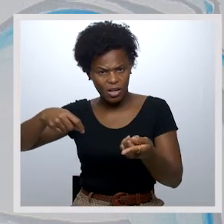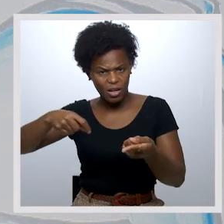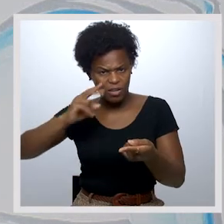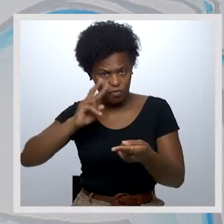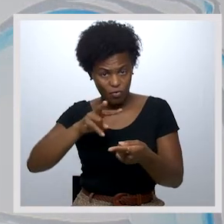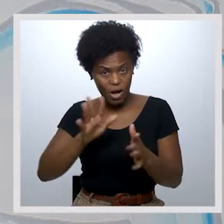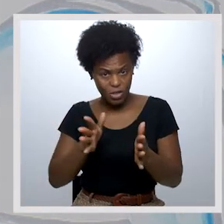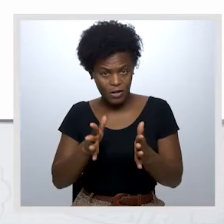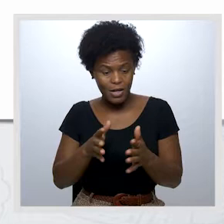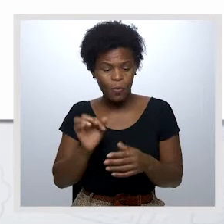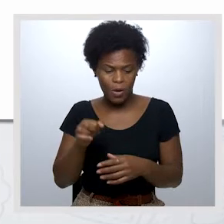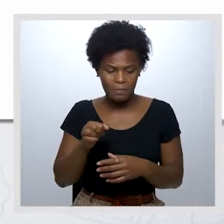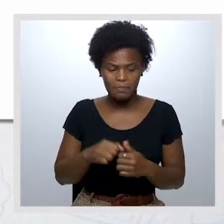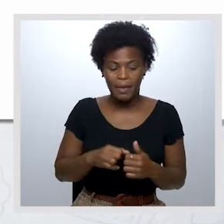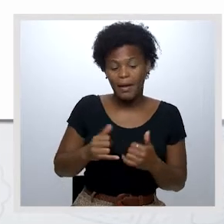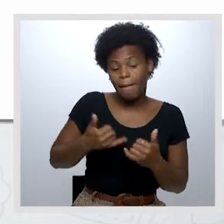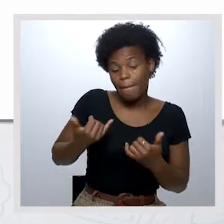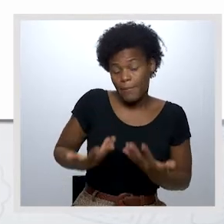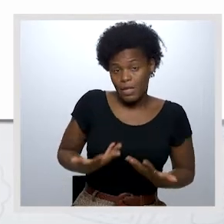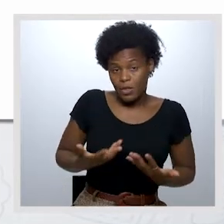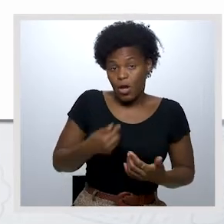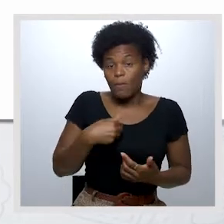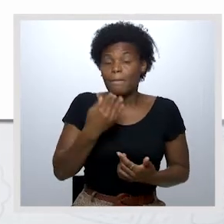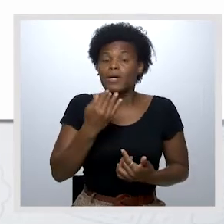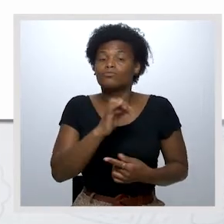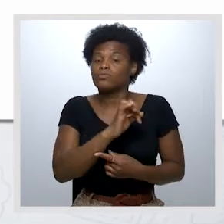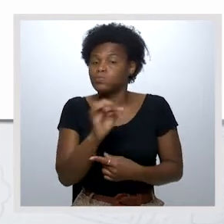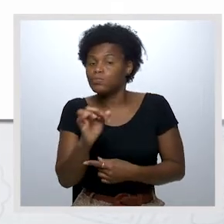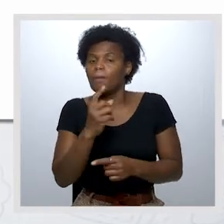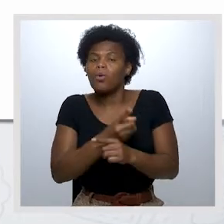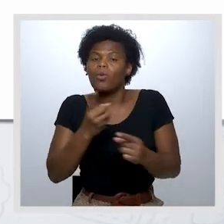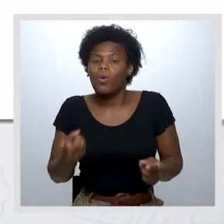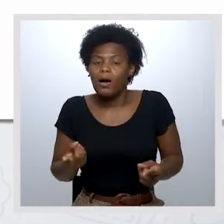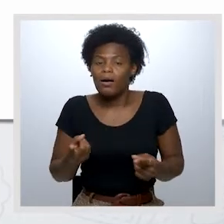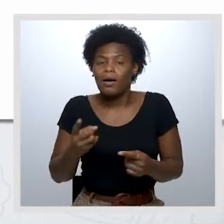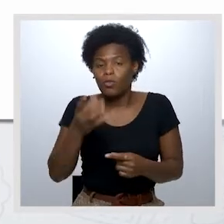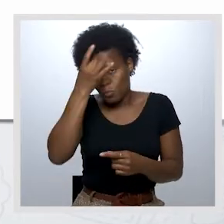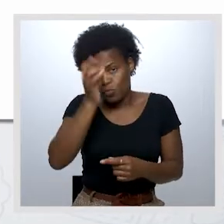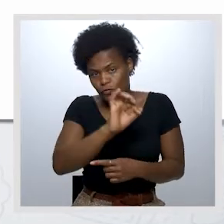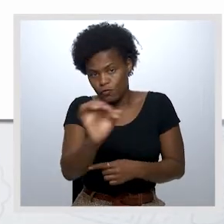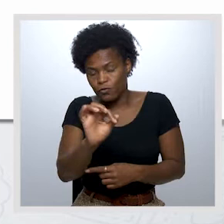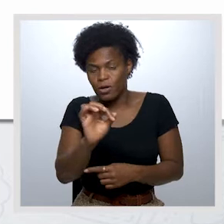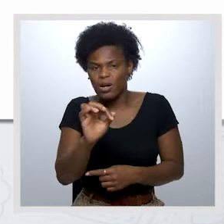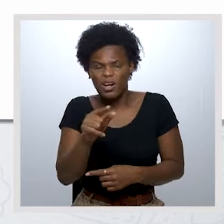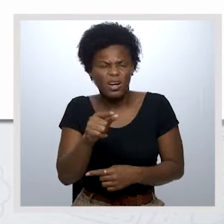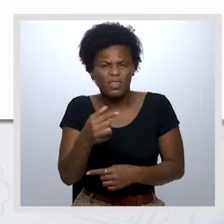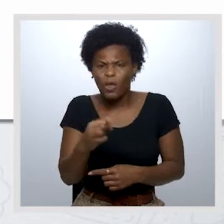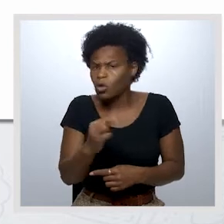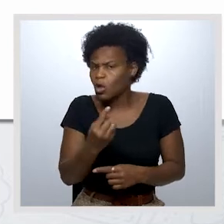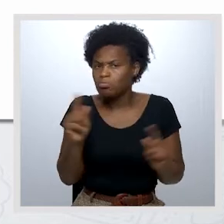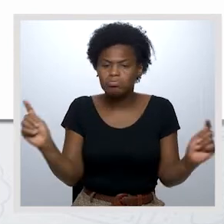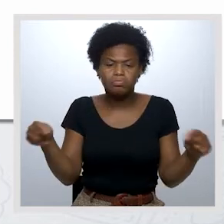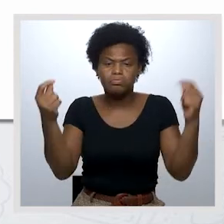vous avez remarqué, bien sûr. Et maintenant, je vous demande pourquoi, d'après vous, ce ne sont pas des